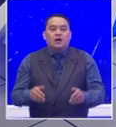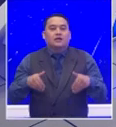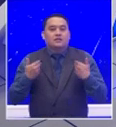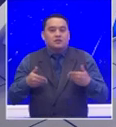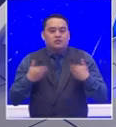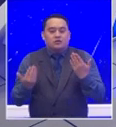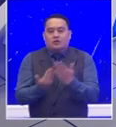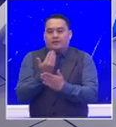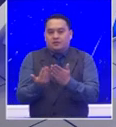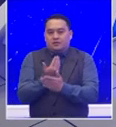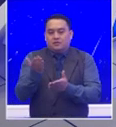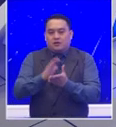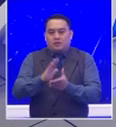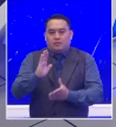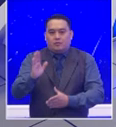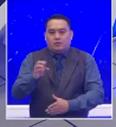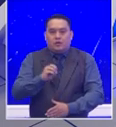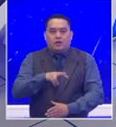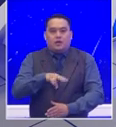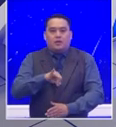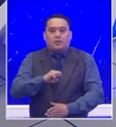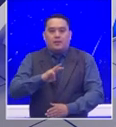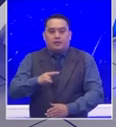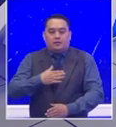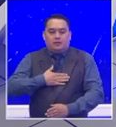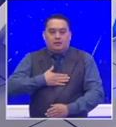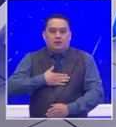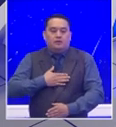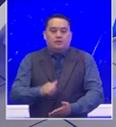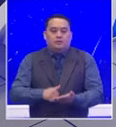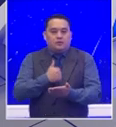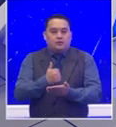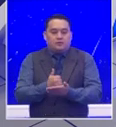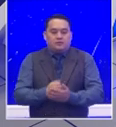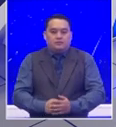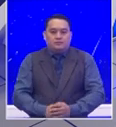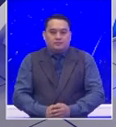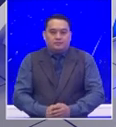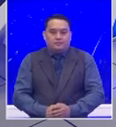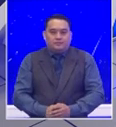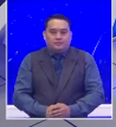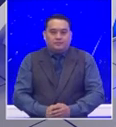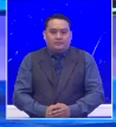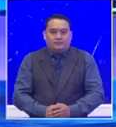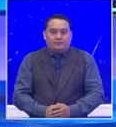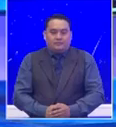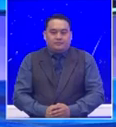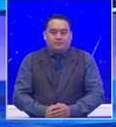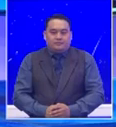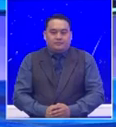Здравствуйте, время новостей на телеканале ЖТСУ, в студии Еляман Раимбеков, и сурдоперевод обеспечивает Марат Жумабеков.